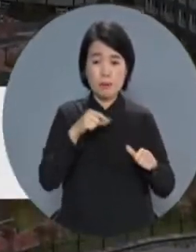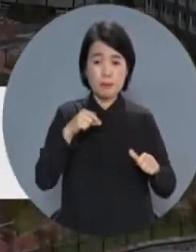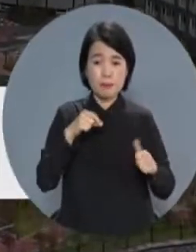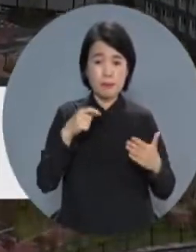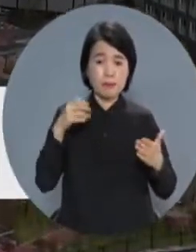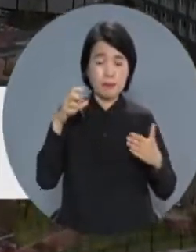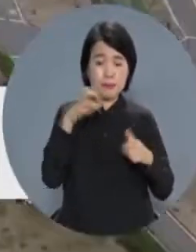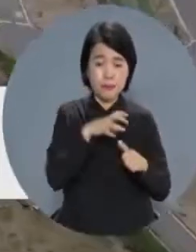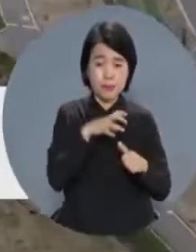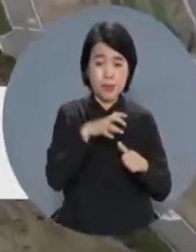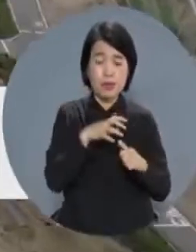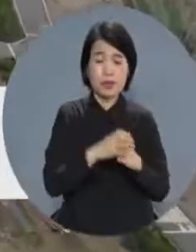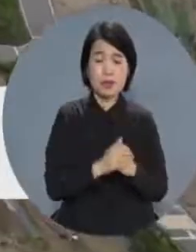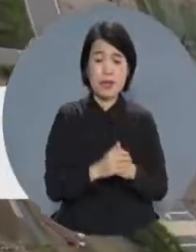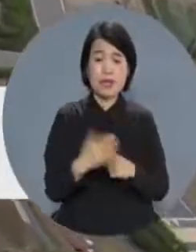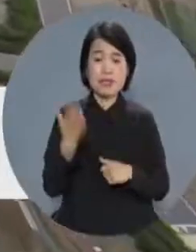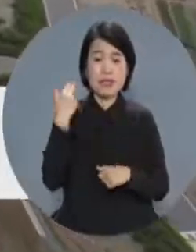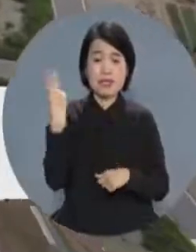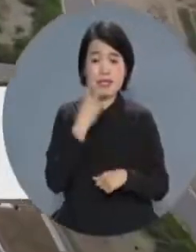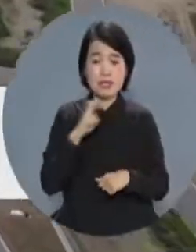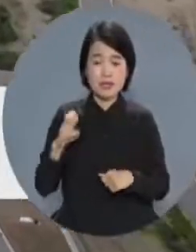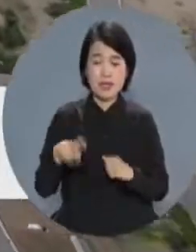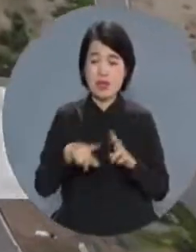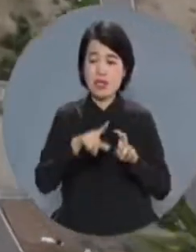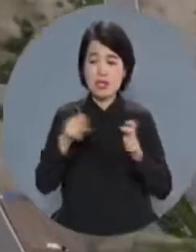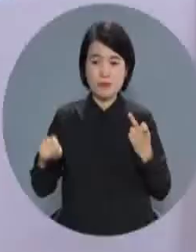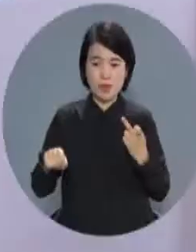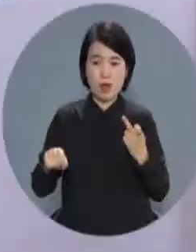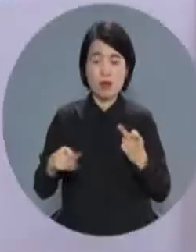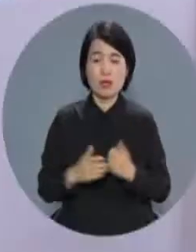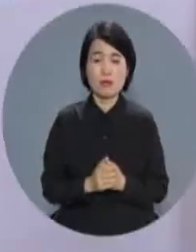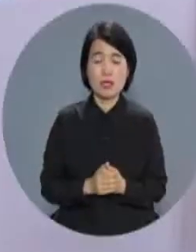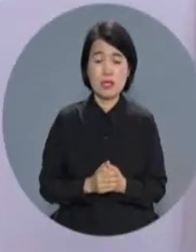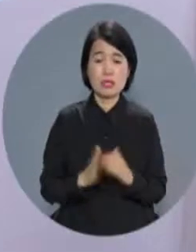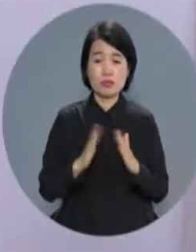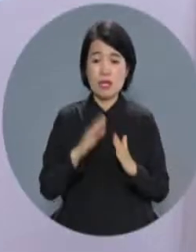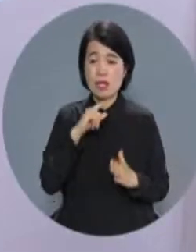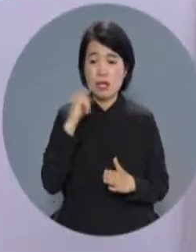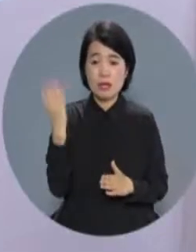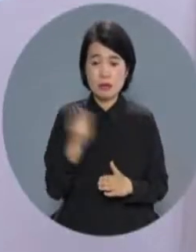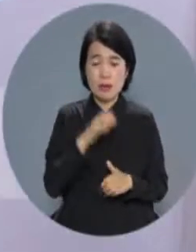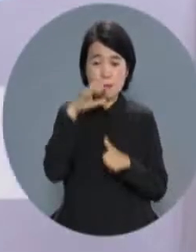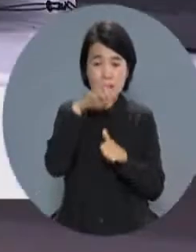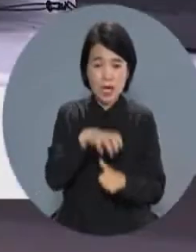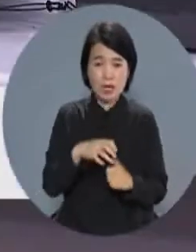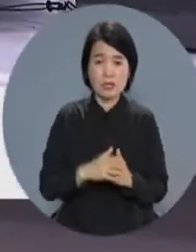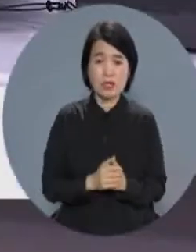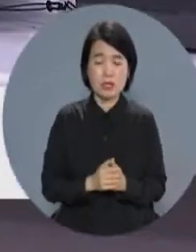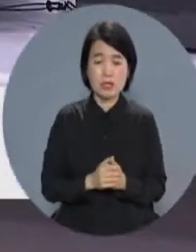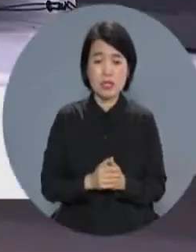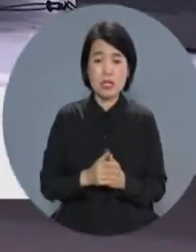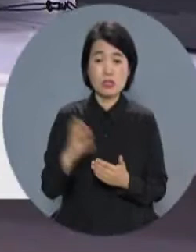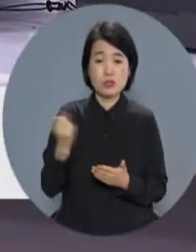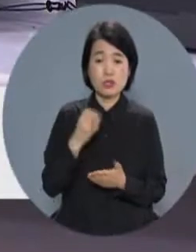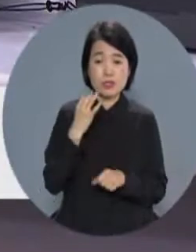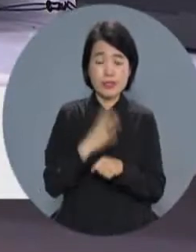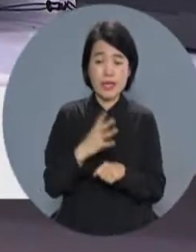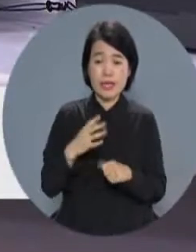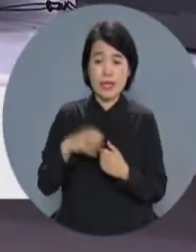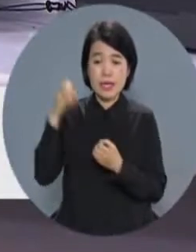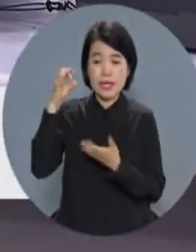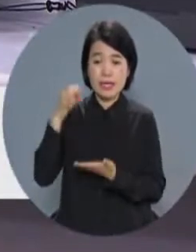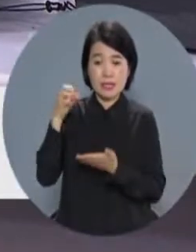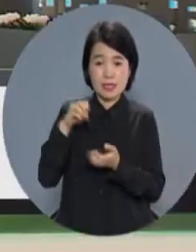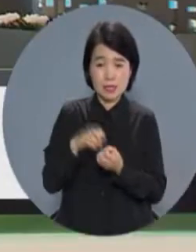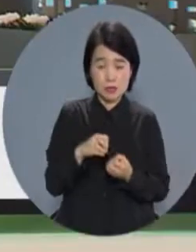지역으로 지정된 건 지난 2020년 12월이었습니다. 주택담보대출 비율이 제한되고 취득세와 양도세 부담이